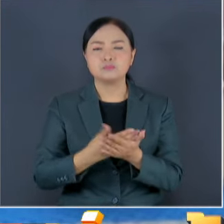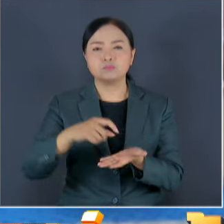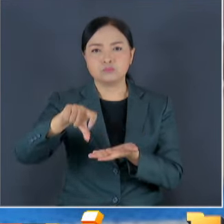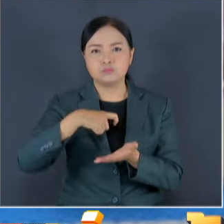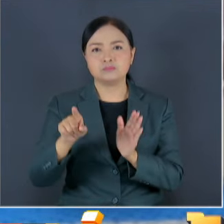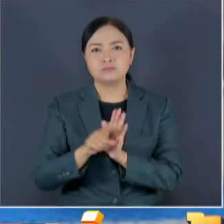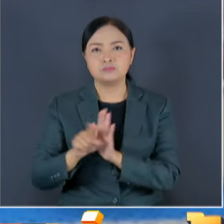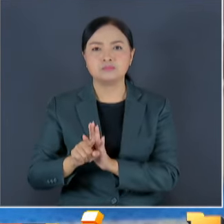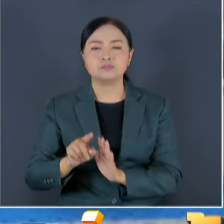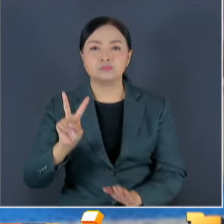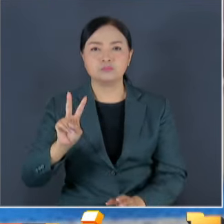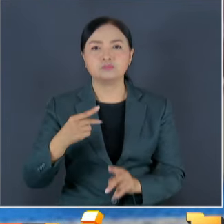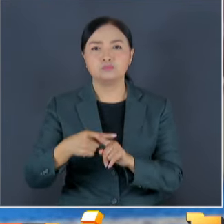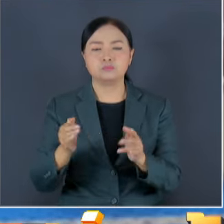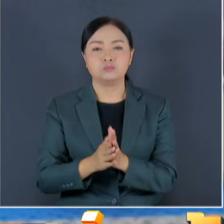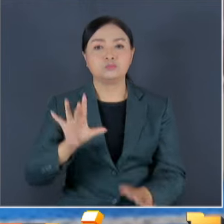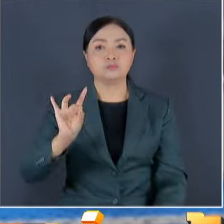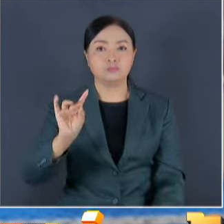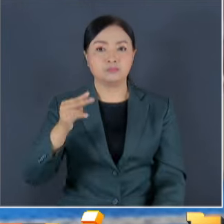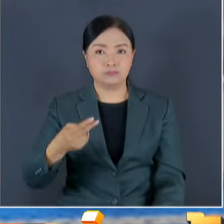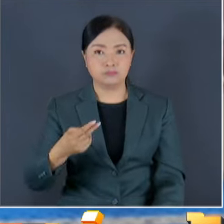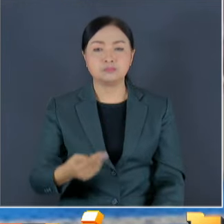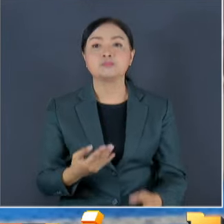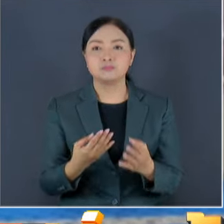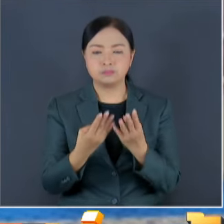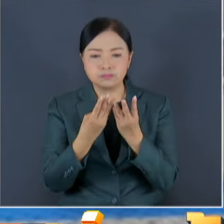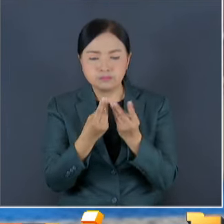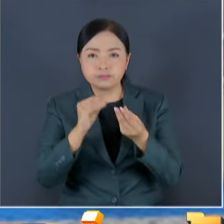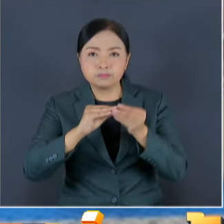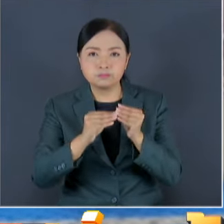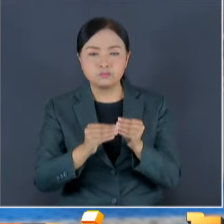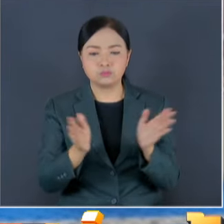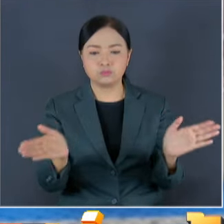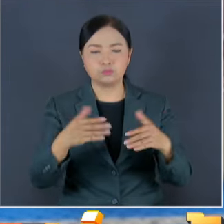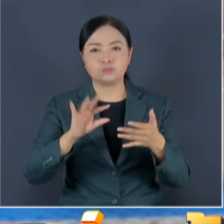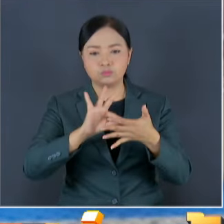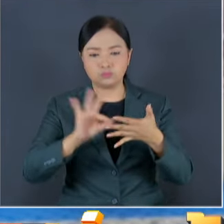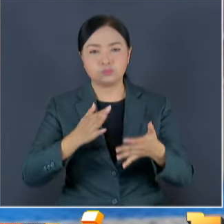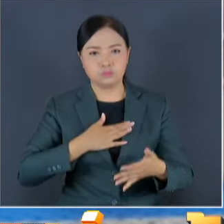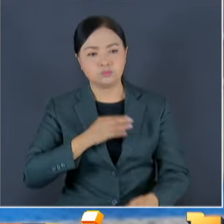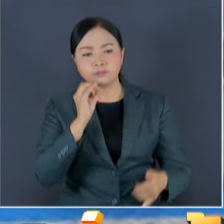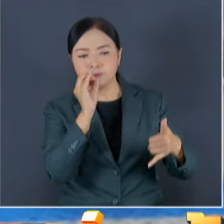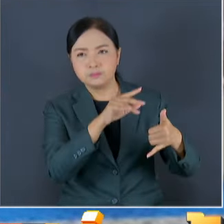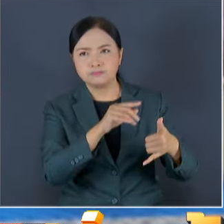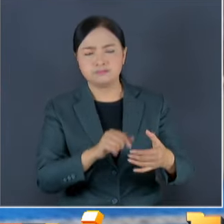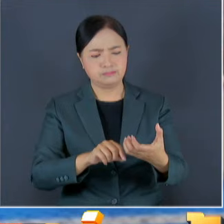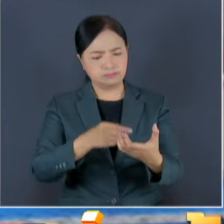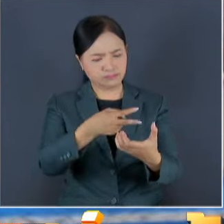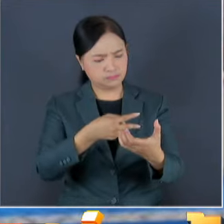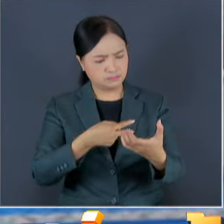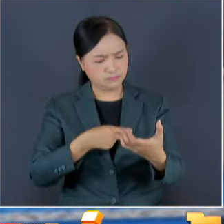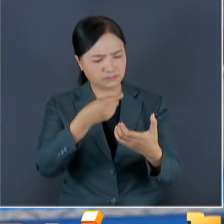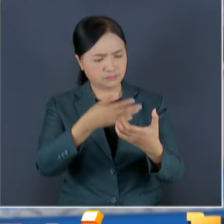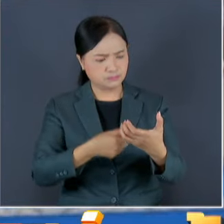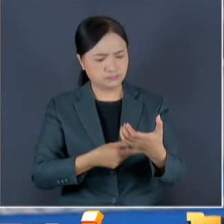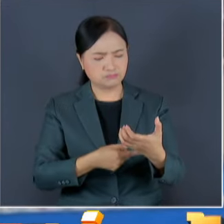วมเป็นเงินกว่า 80,000 บาทเธอได้บอกรหัสเข้าห้องที่คอนโดไปด้วยขณะที่เห็นข้อความในใจยังคิดเลยนะโอ้ส